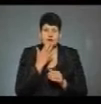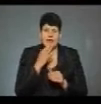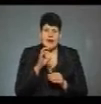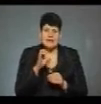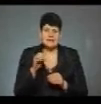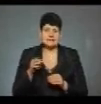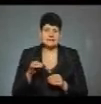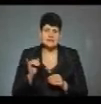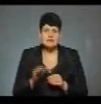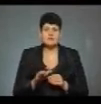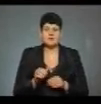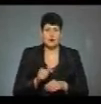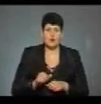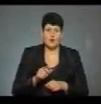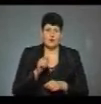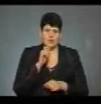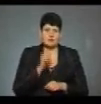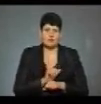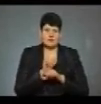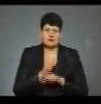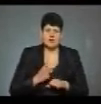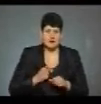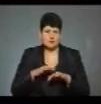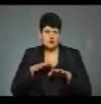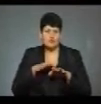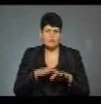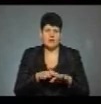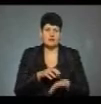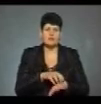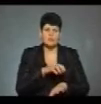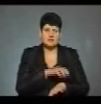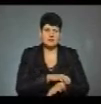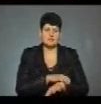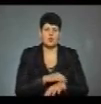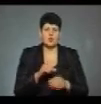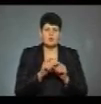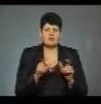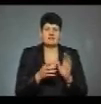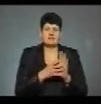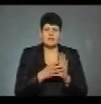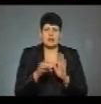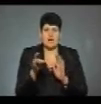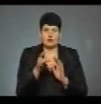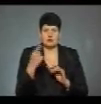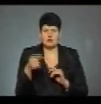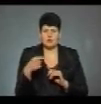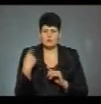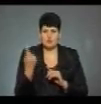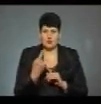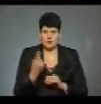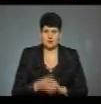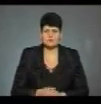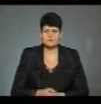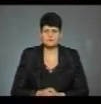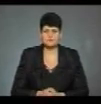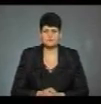Української повстанської армії штурмували окупаційні радянські установи в 9 районах Тернопільської області, розповів Євген